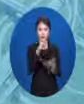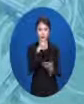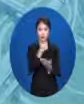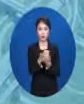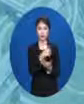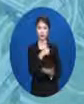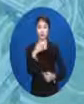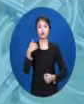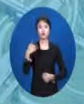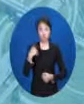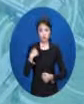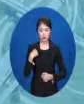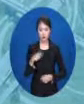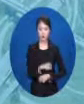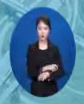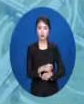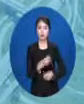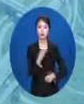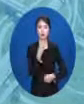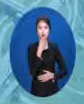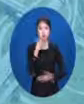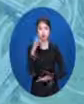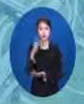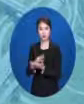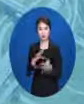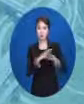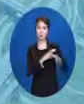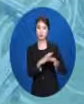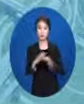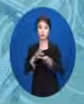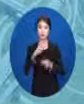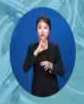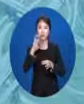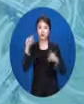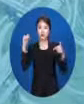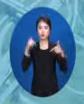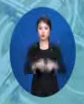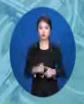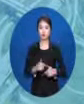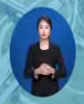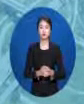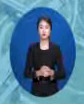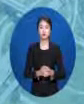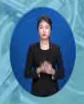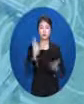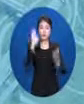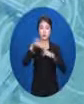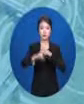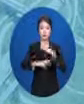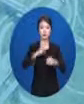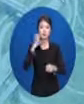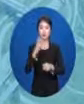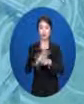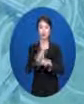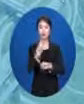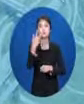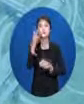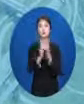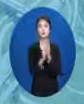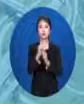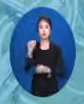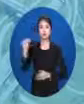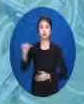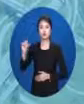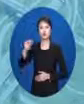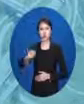있습니다. 특히 서울 천안 간 통행시간 30분 단축과 미래 30년간 총 7조 5천억 원의